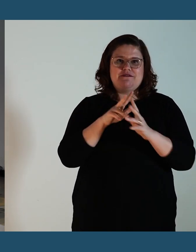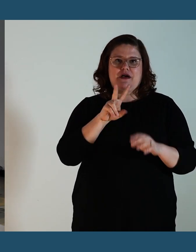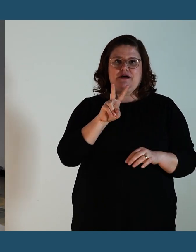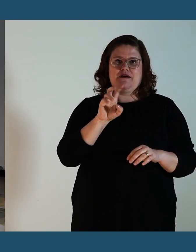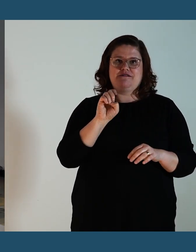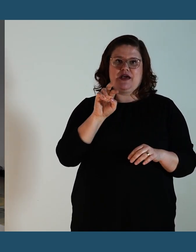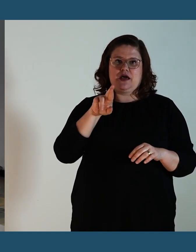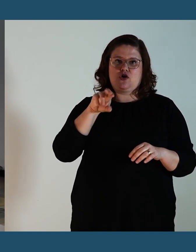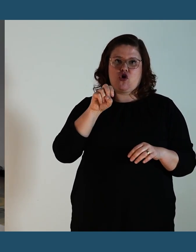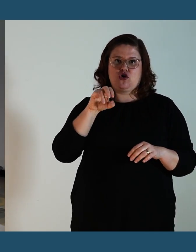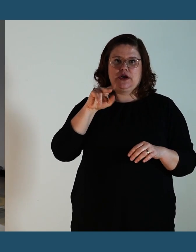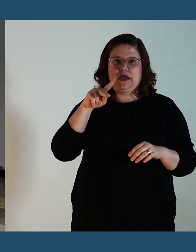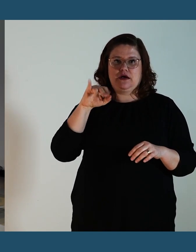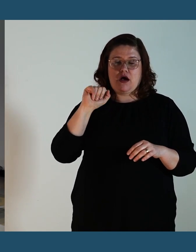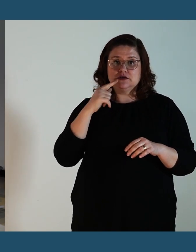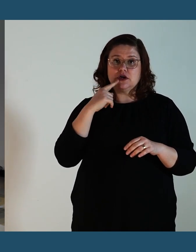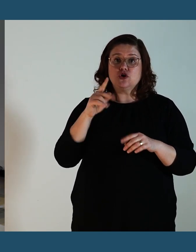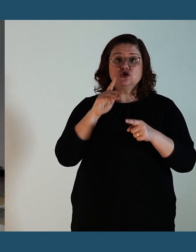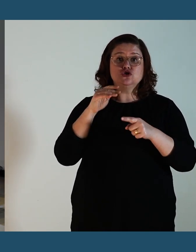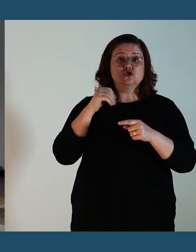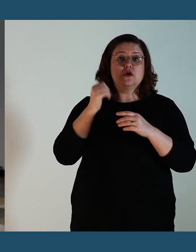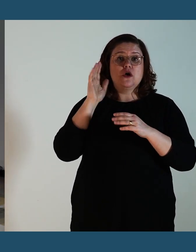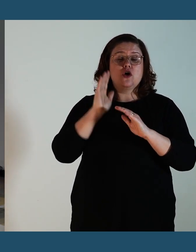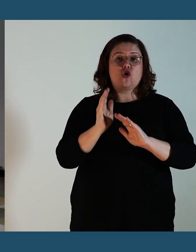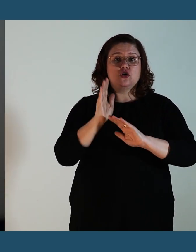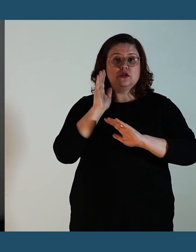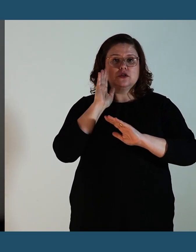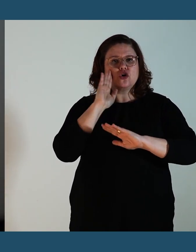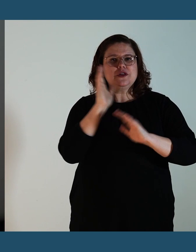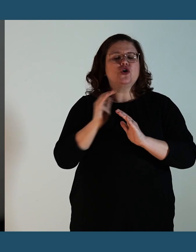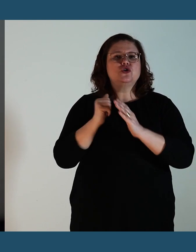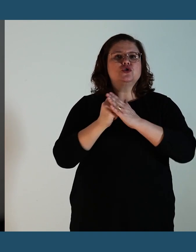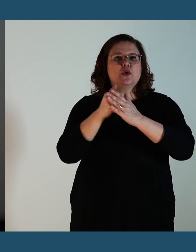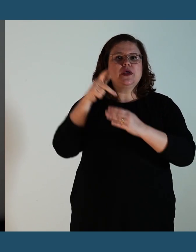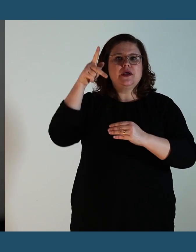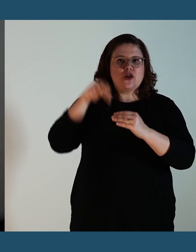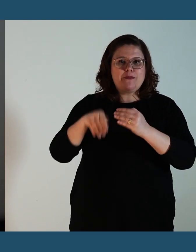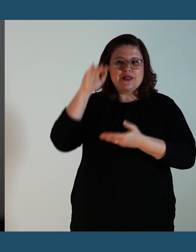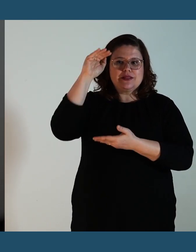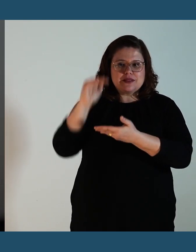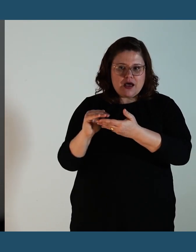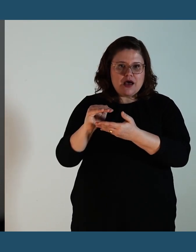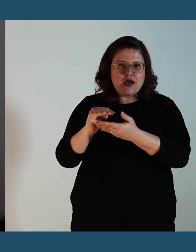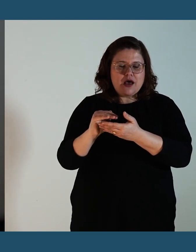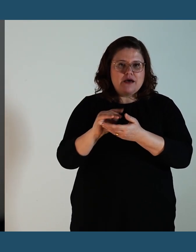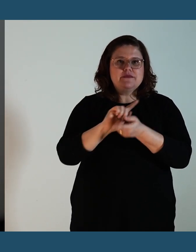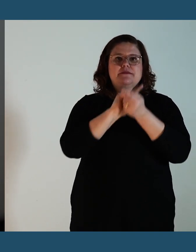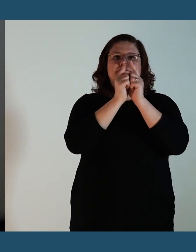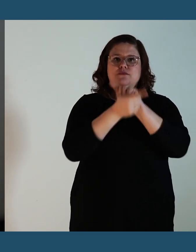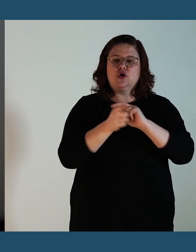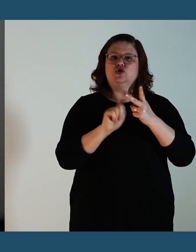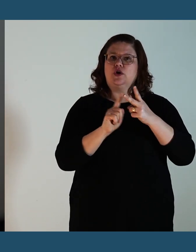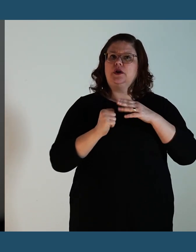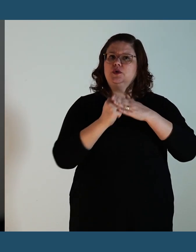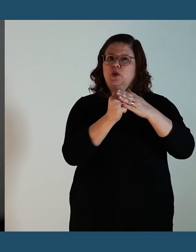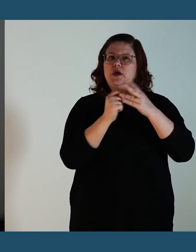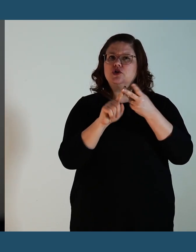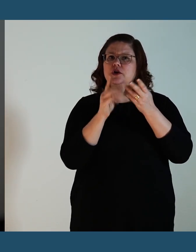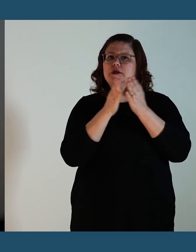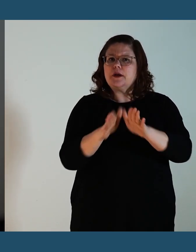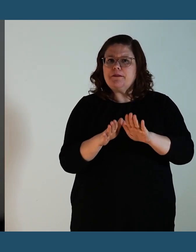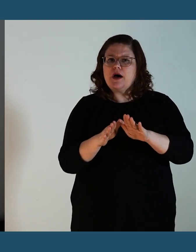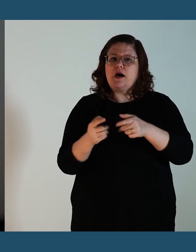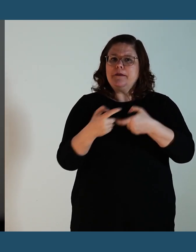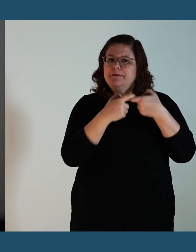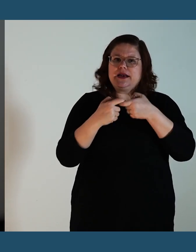että sitten kun tällaista lähdetään poistamaan, niin pitäisi olla sitten muita tukia, joilla pystytään tukemaan pienituloisia